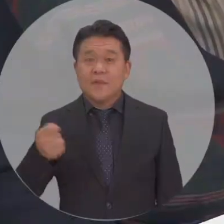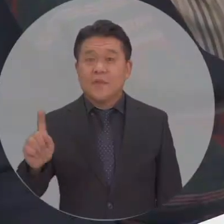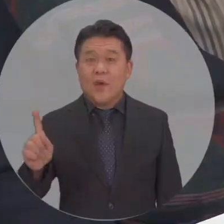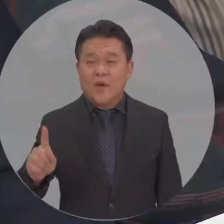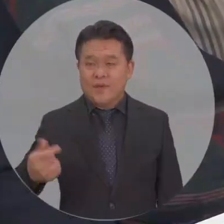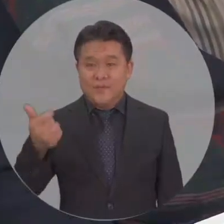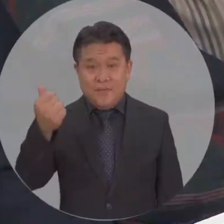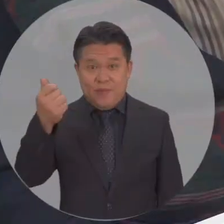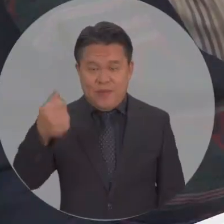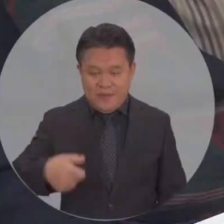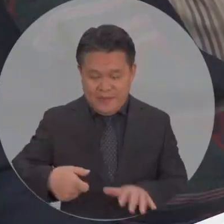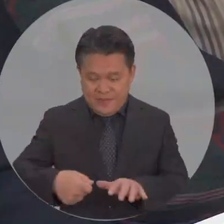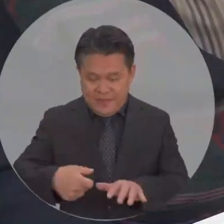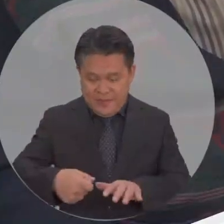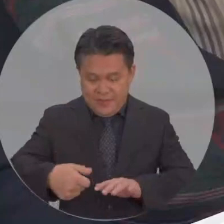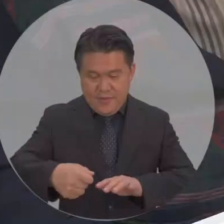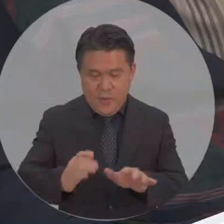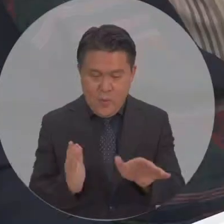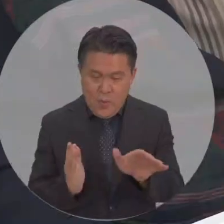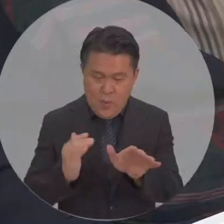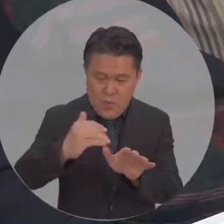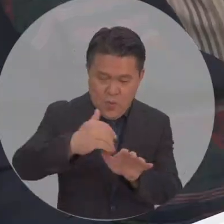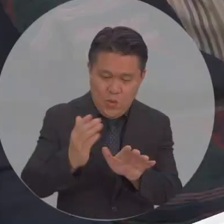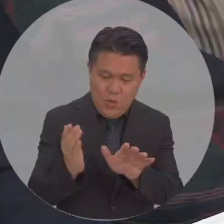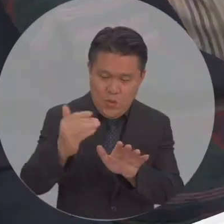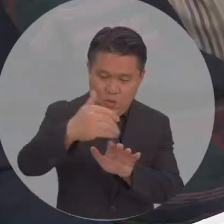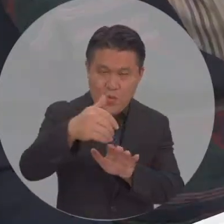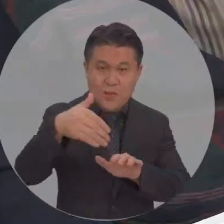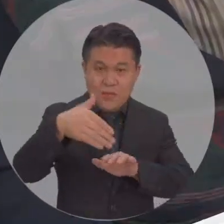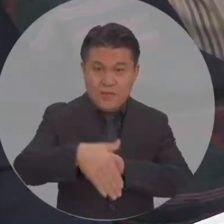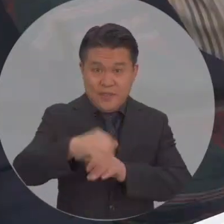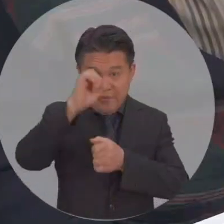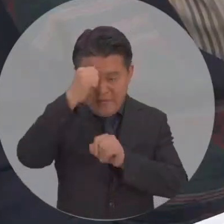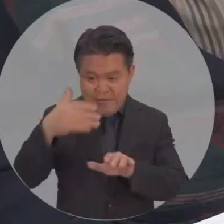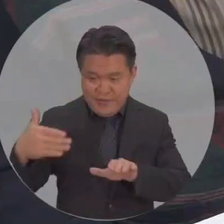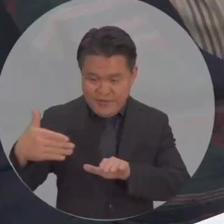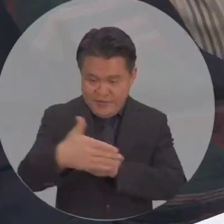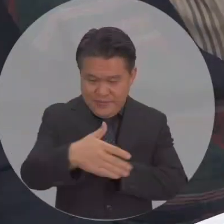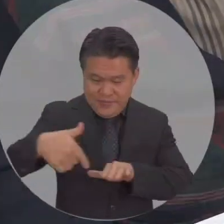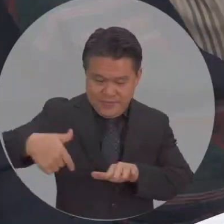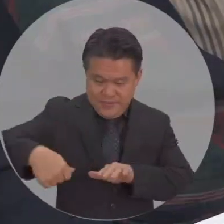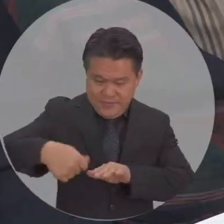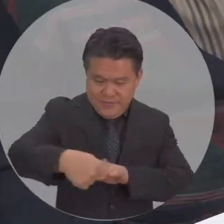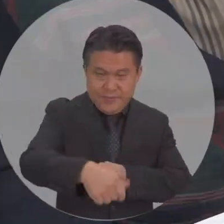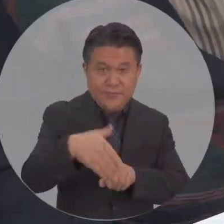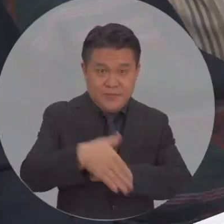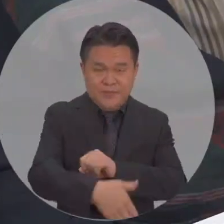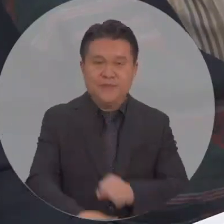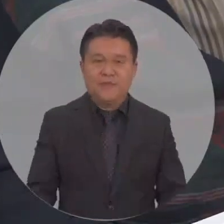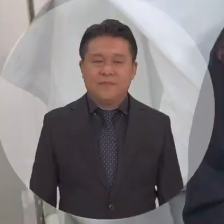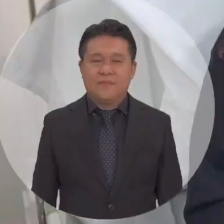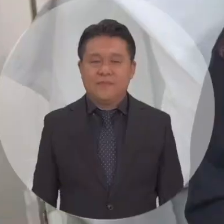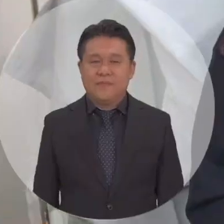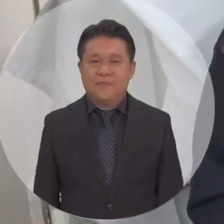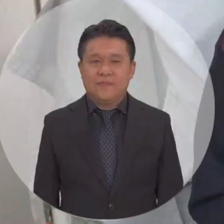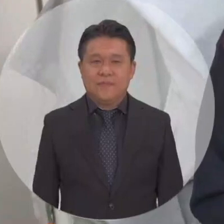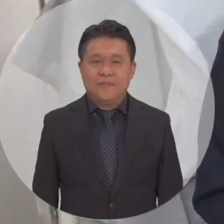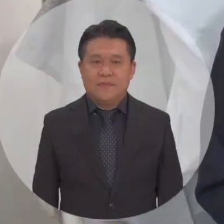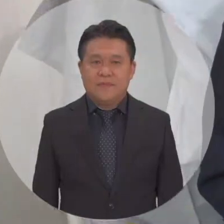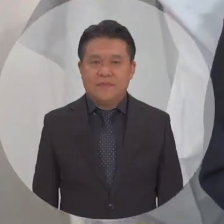손톱 깎기를 이용해 손톱은 둥근 모양으로 자르고 발톱은 일자로 잘라줍니다.